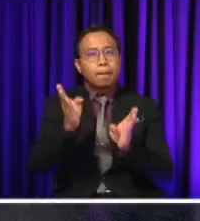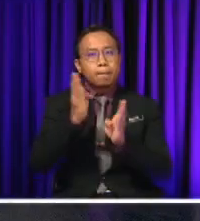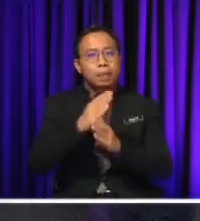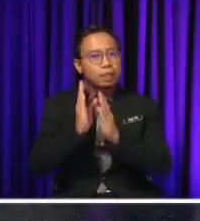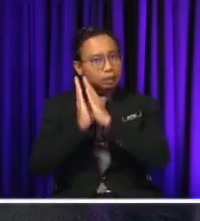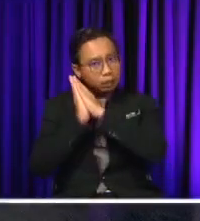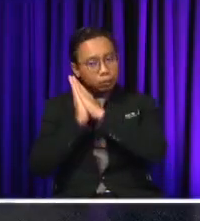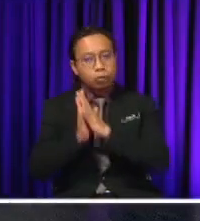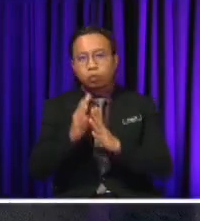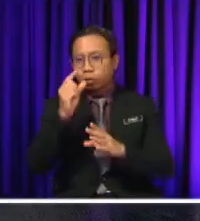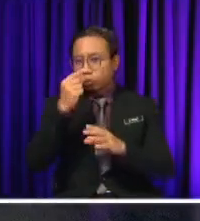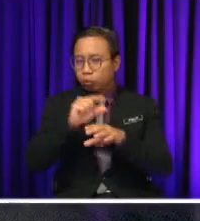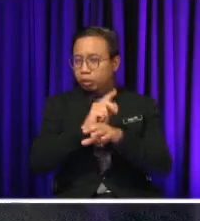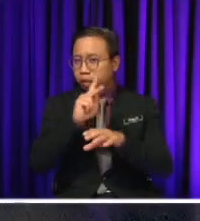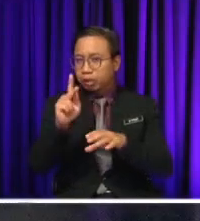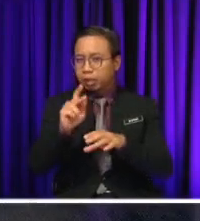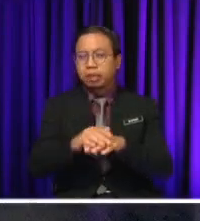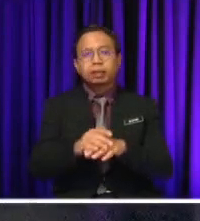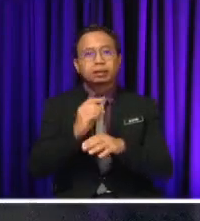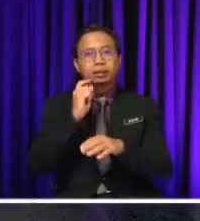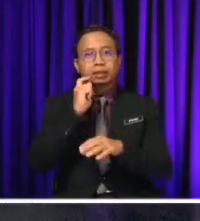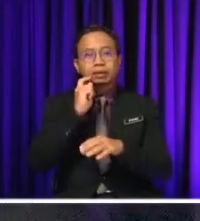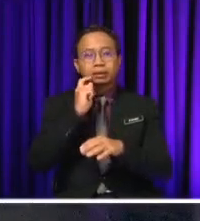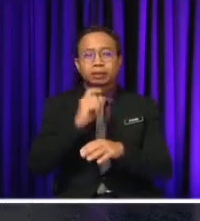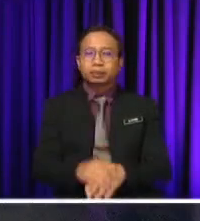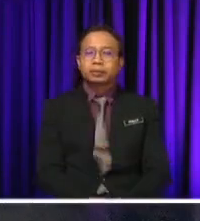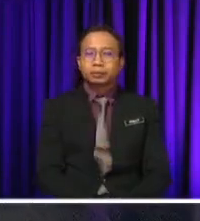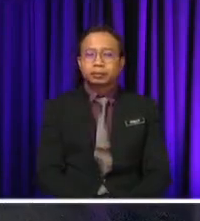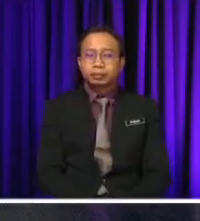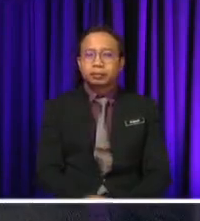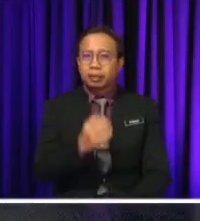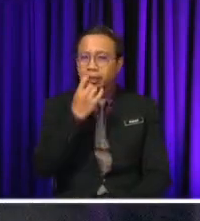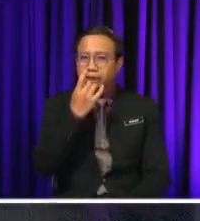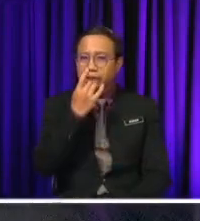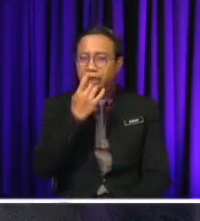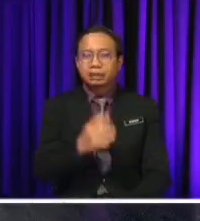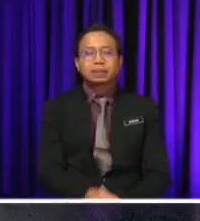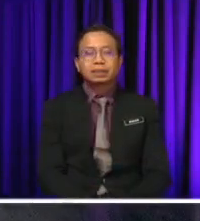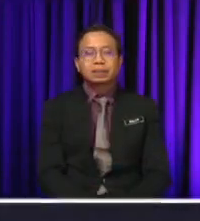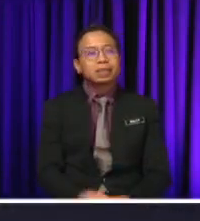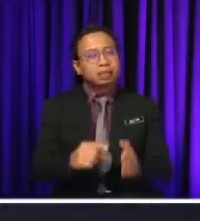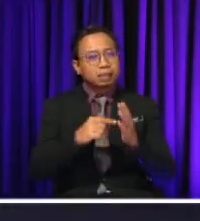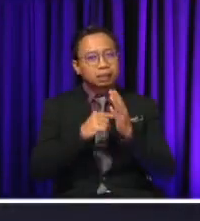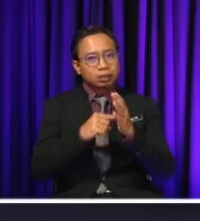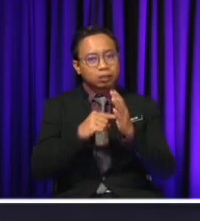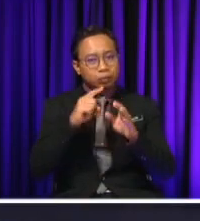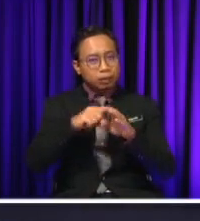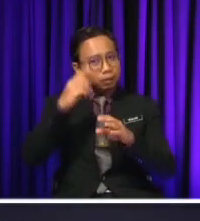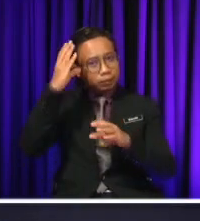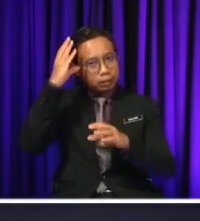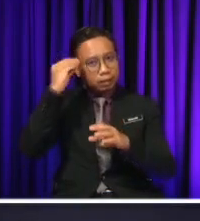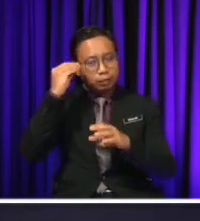menggunakan Kaca Aluminium Oke tapi sebagai seorang guru lah ikut pengalaman ya kalau di